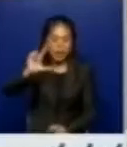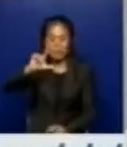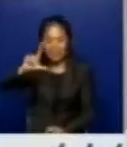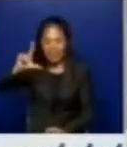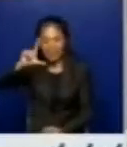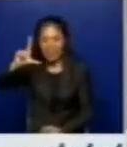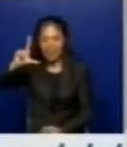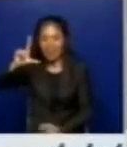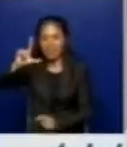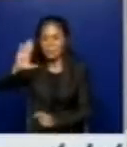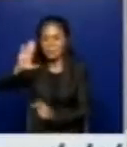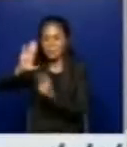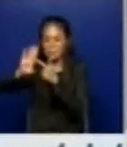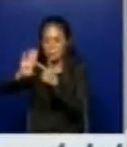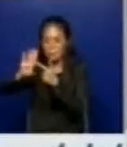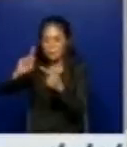านครับ